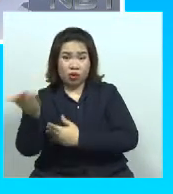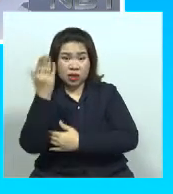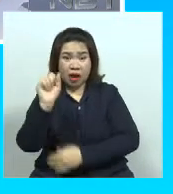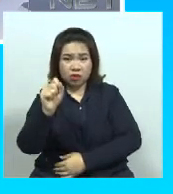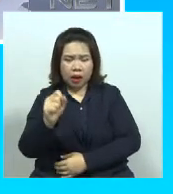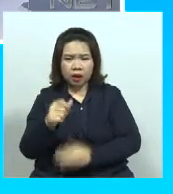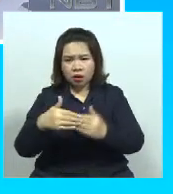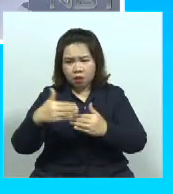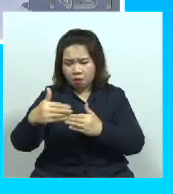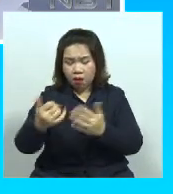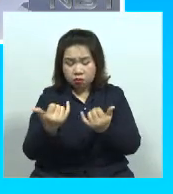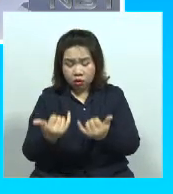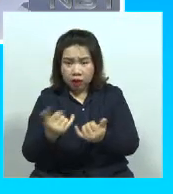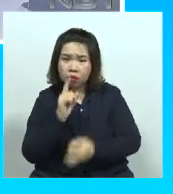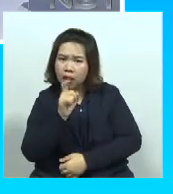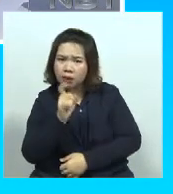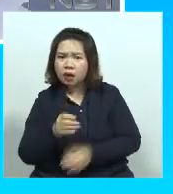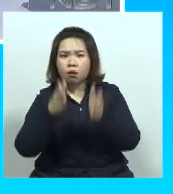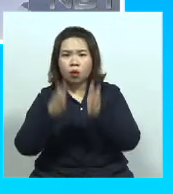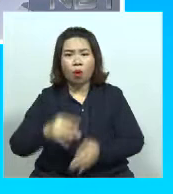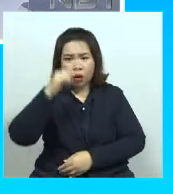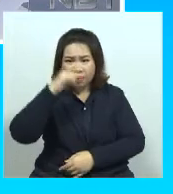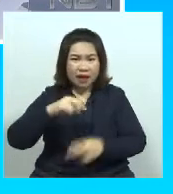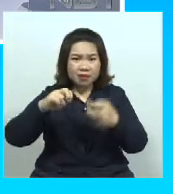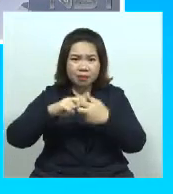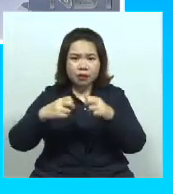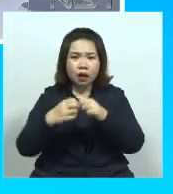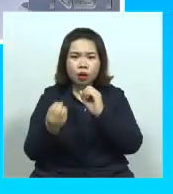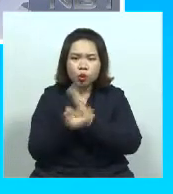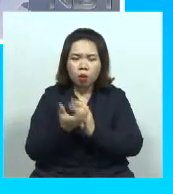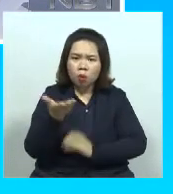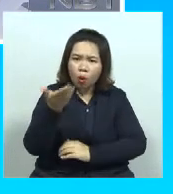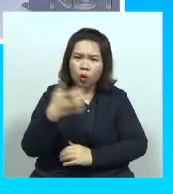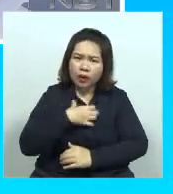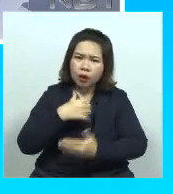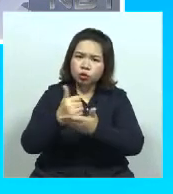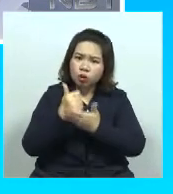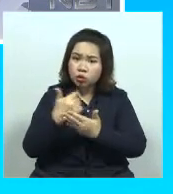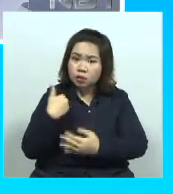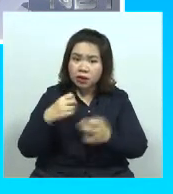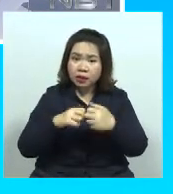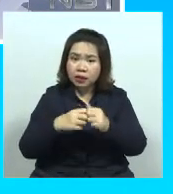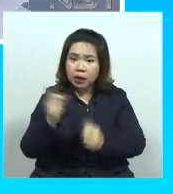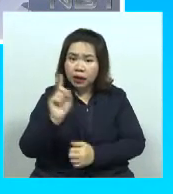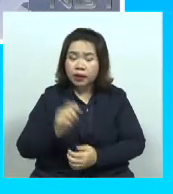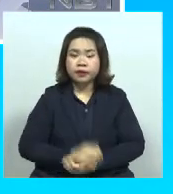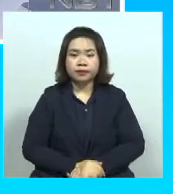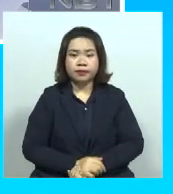งขณะนี้มีการแจ้งมาหรือยังคะว่าเอ๊ะมีคนไทยที่อยู่ในฮ่องกงต้องการความช่วยเหลือเรื่องใดๆบ้างหรือเปล่าอะคะ